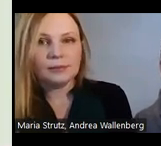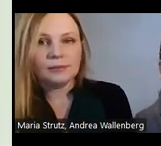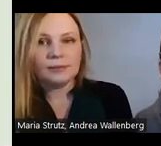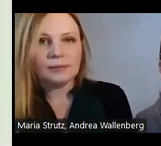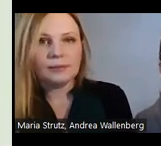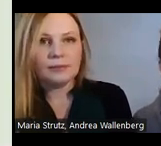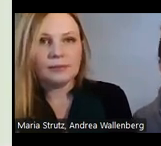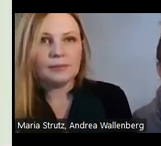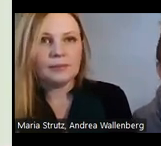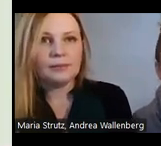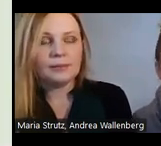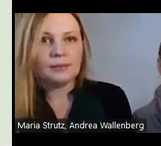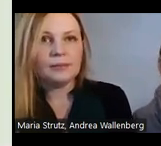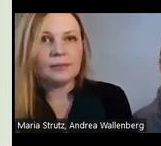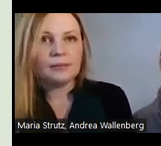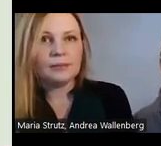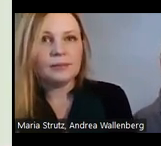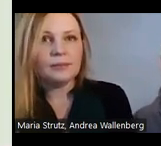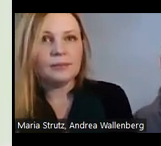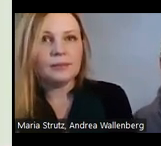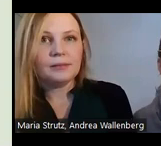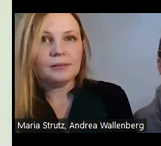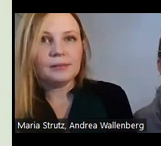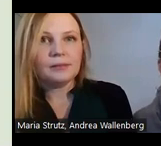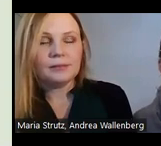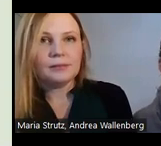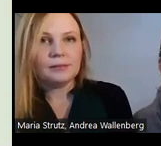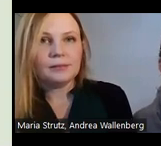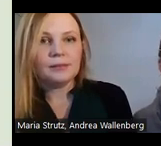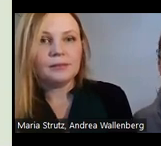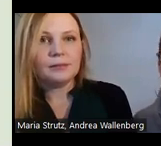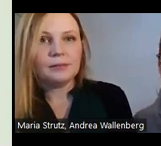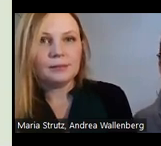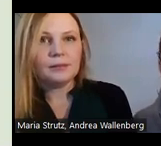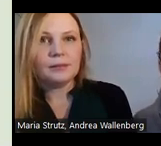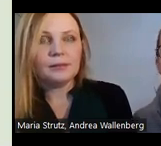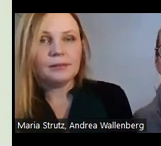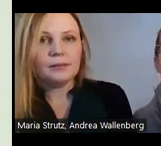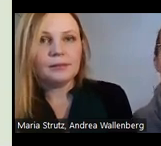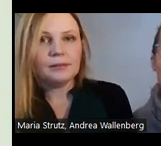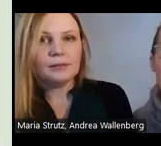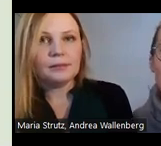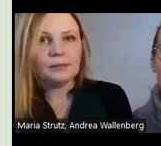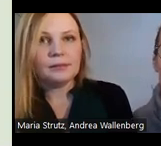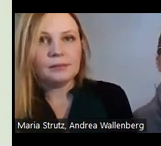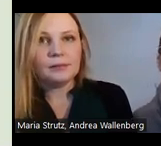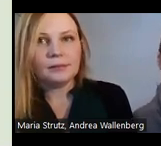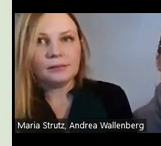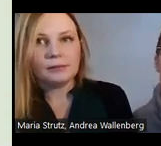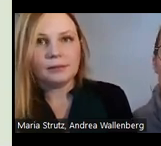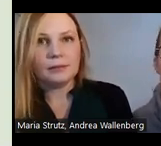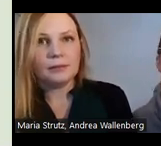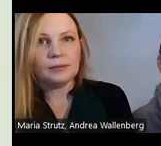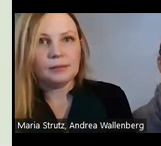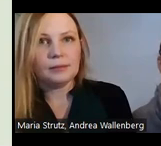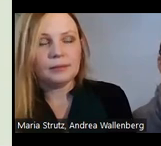om vi anpassar aktiviteten, det blåa, så att barnet kan bli mer delaktigt? Ja, men vi kan ju hjälpa till och göra ett